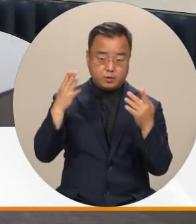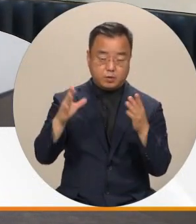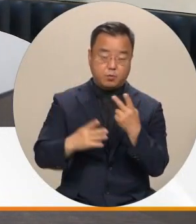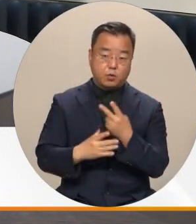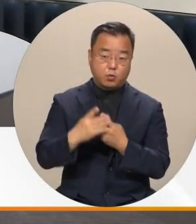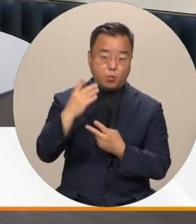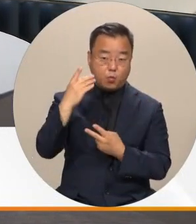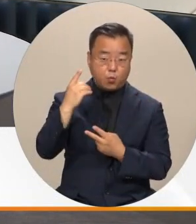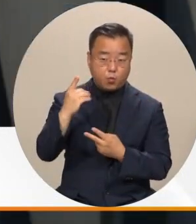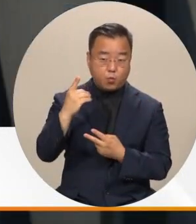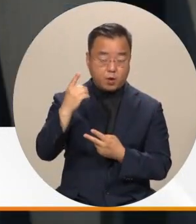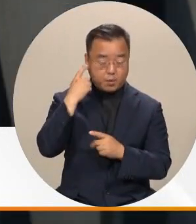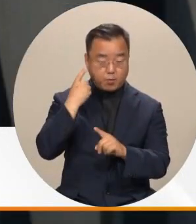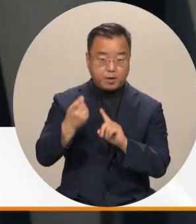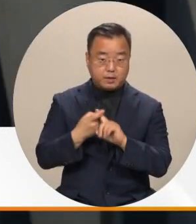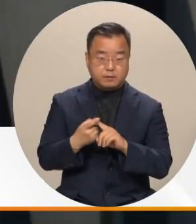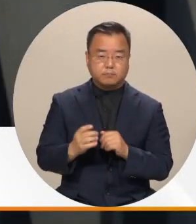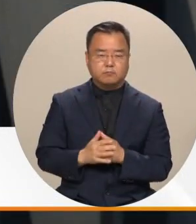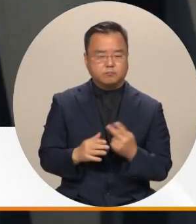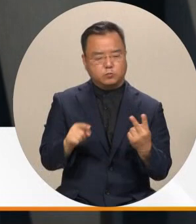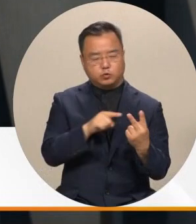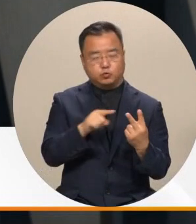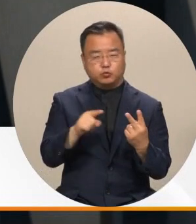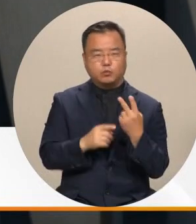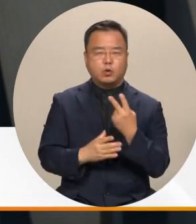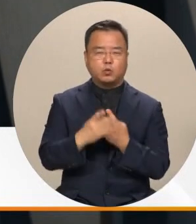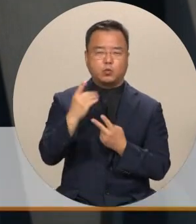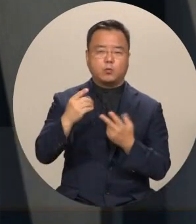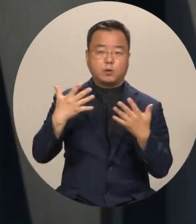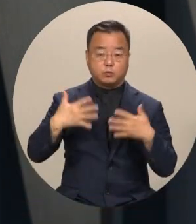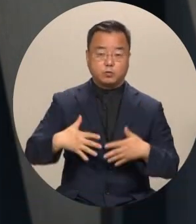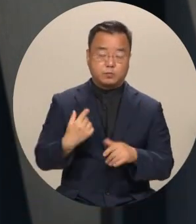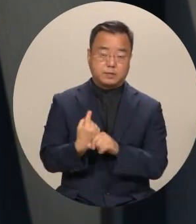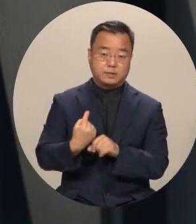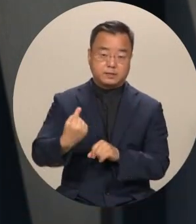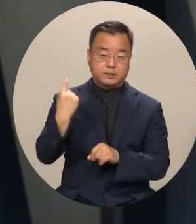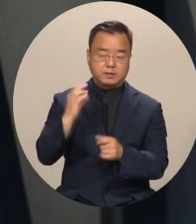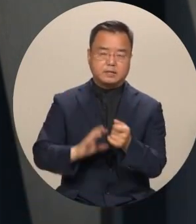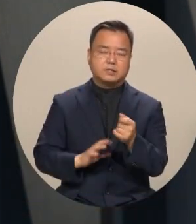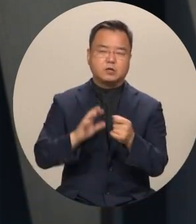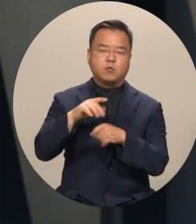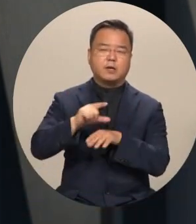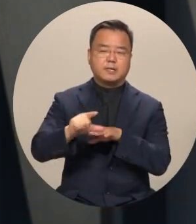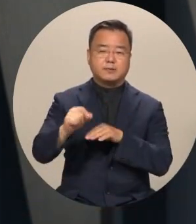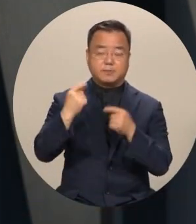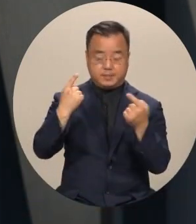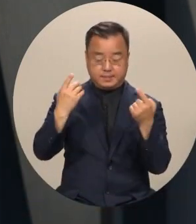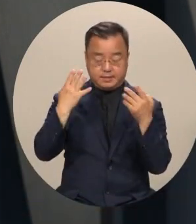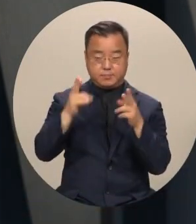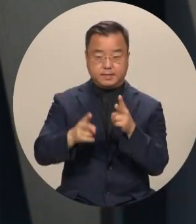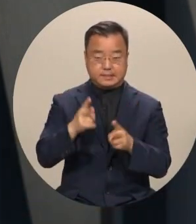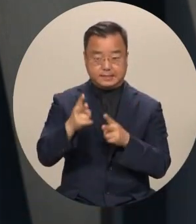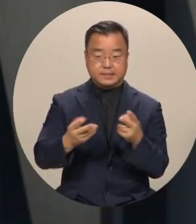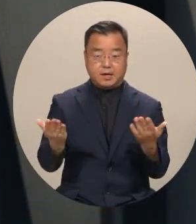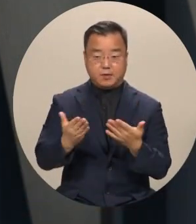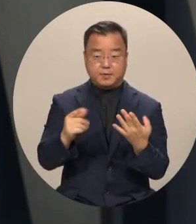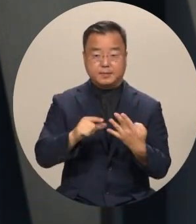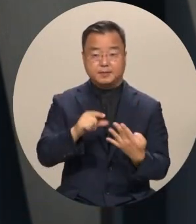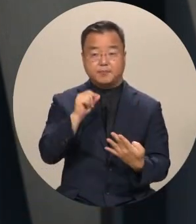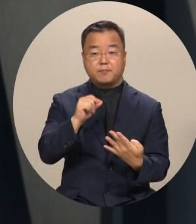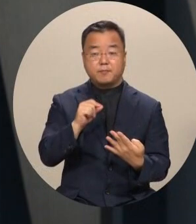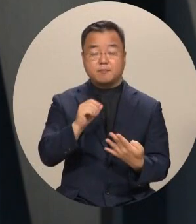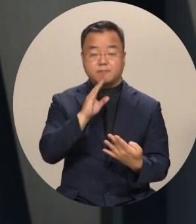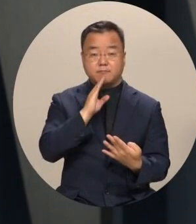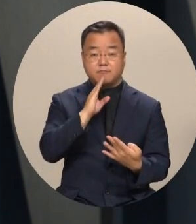그렇습니다이 두 대학은 학교간 통합 추진을 전제로 지난해 교육부가 선정한 글로컬 대학 사업에 선정된 학교들 있데요이